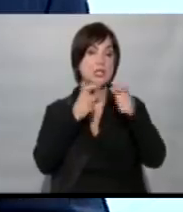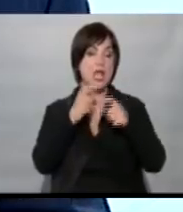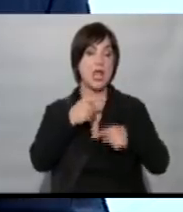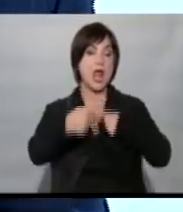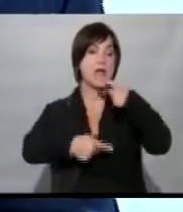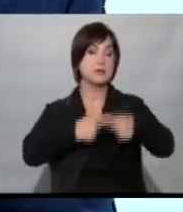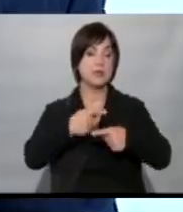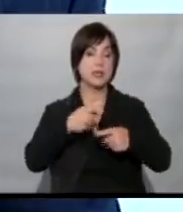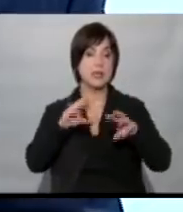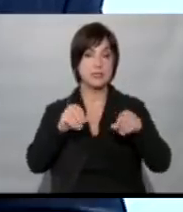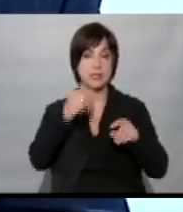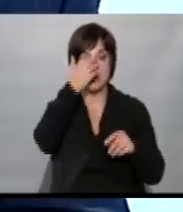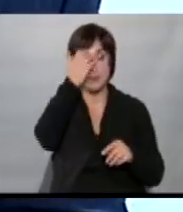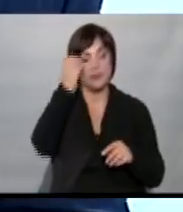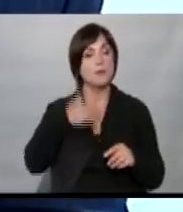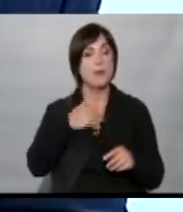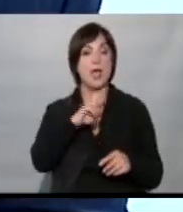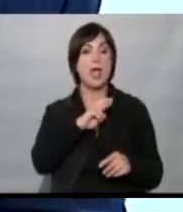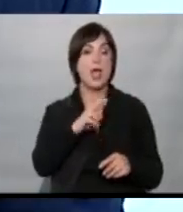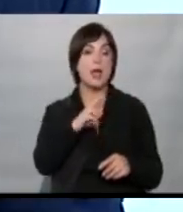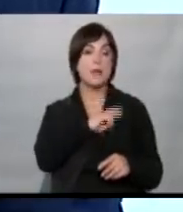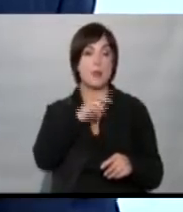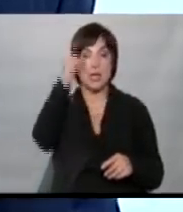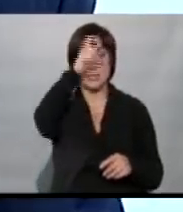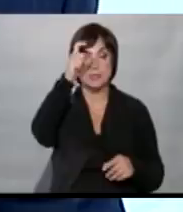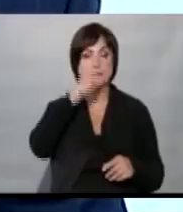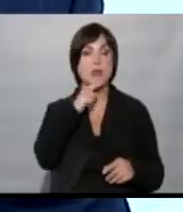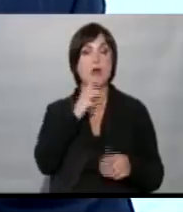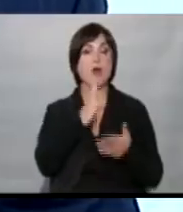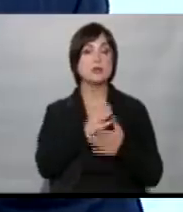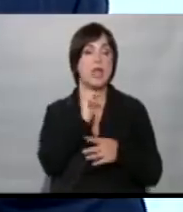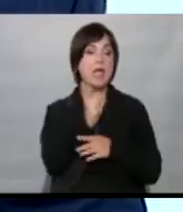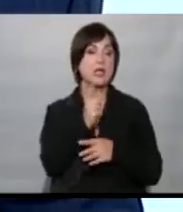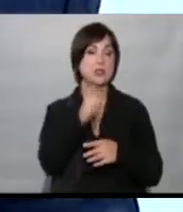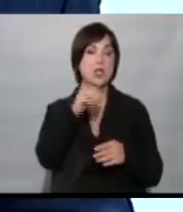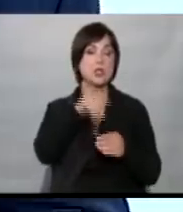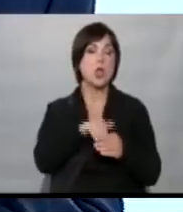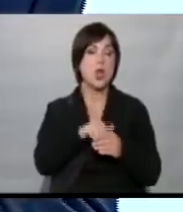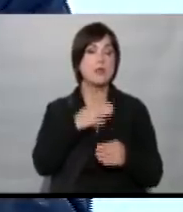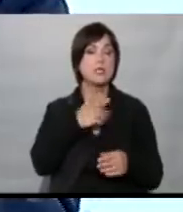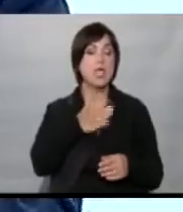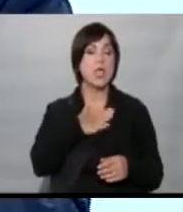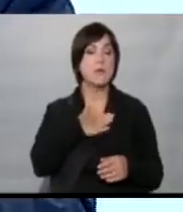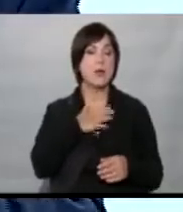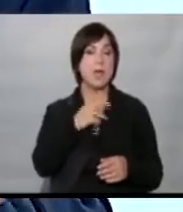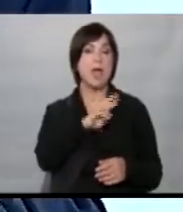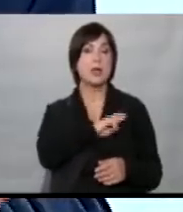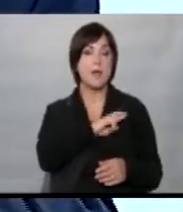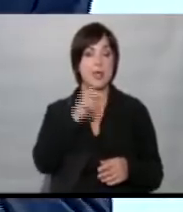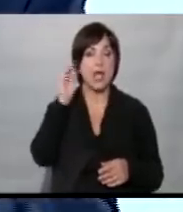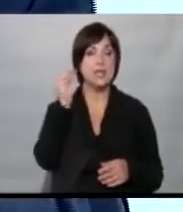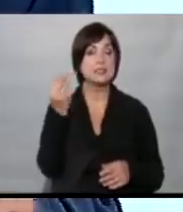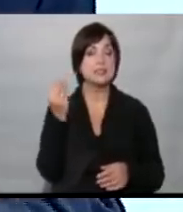на територии. Ние имаме една Република Српска која цело време се заканува со референдуми. Ние имаме Република